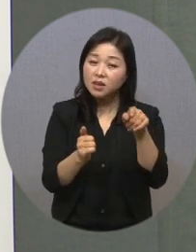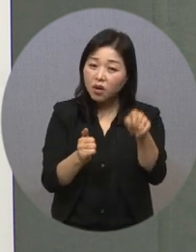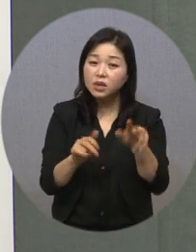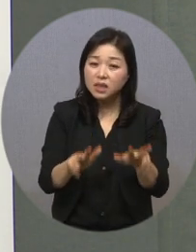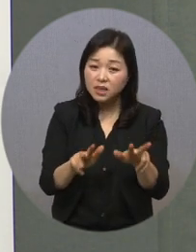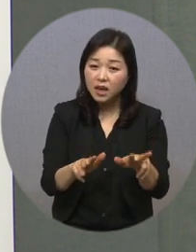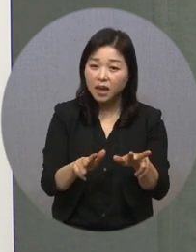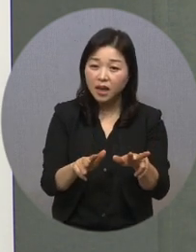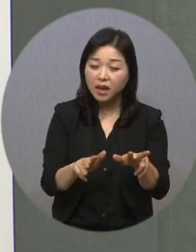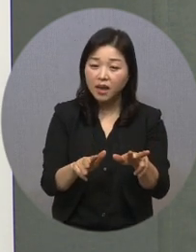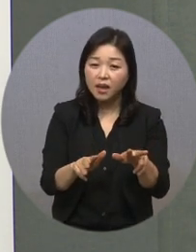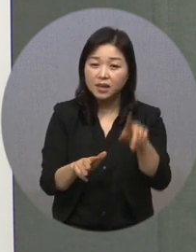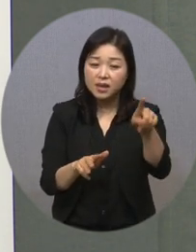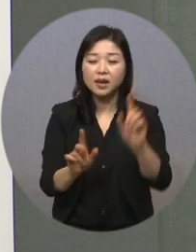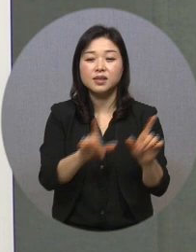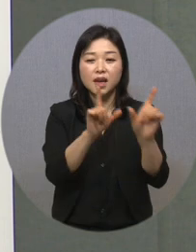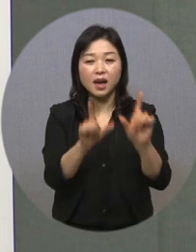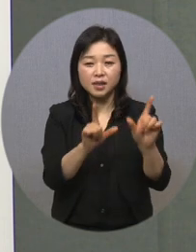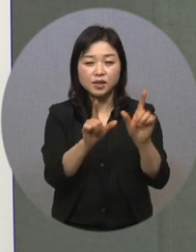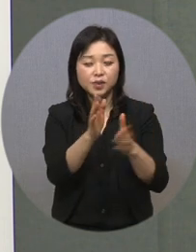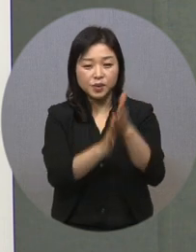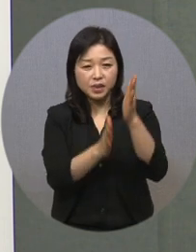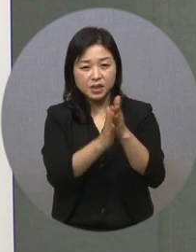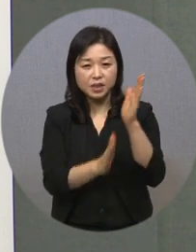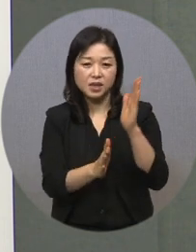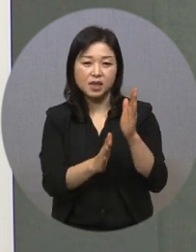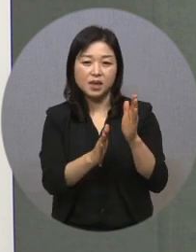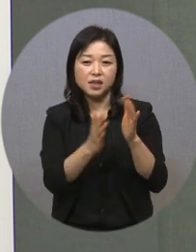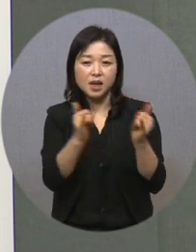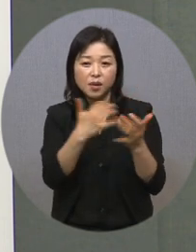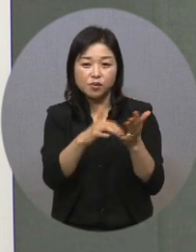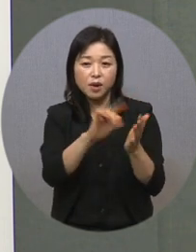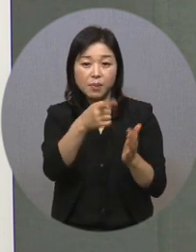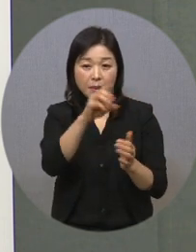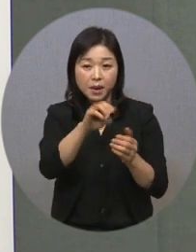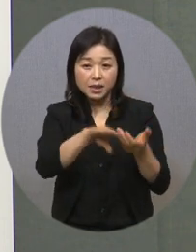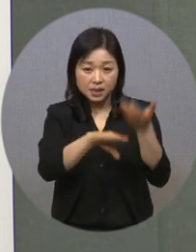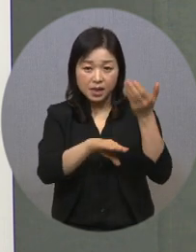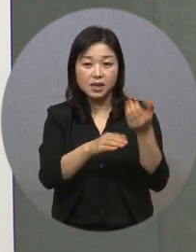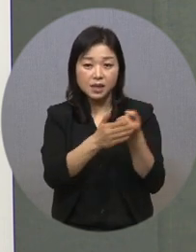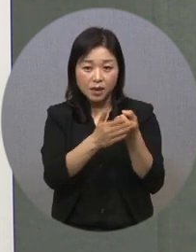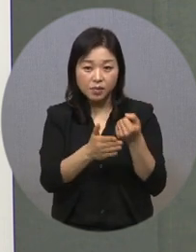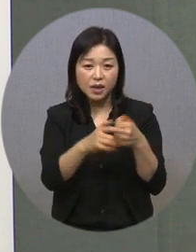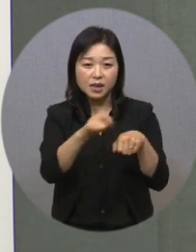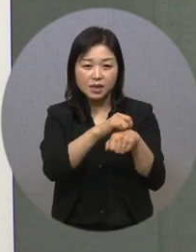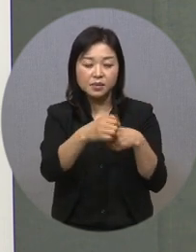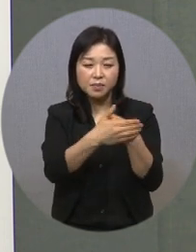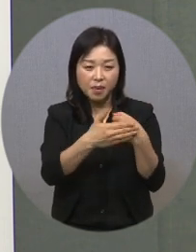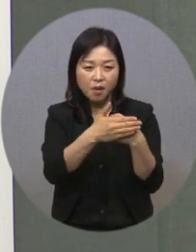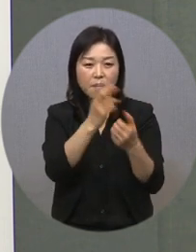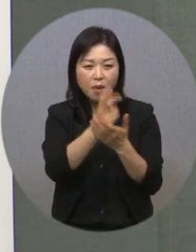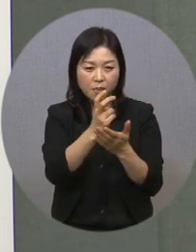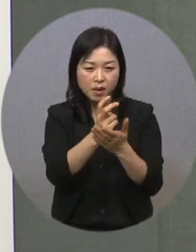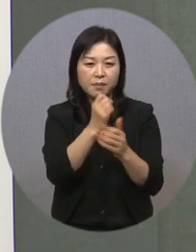이제 당신들이 사는 이 도시는 100만이 넘었으니까 특별 조례를